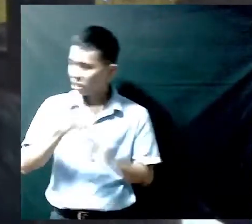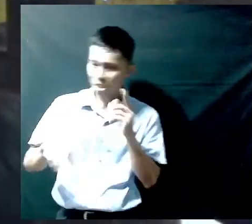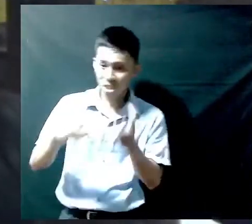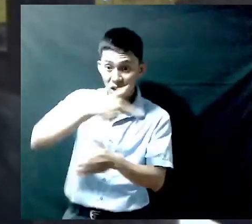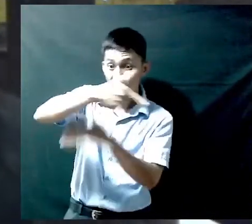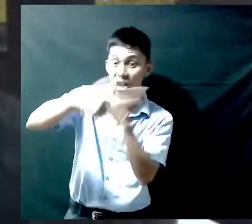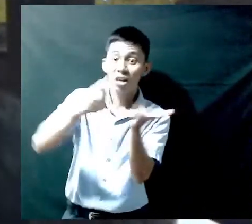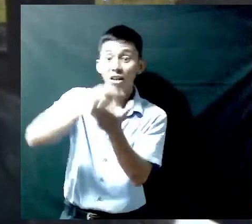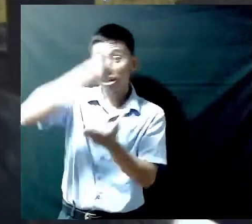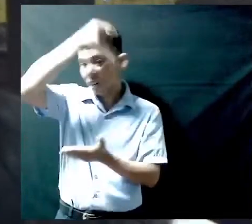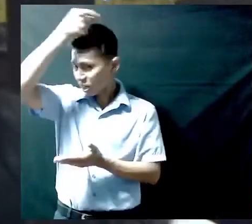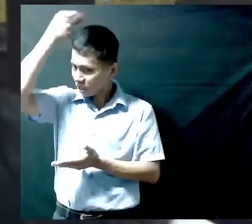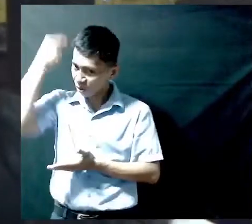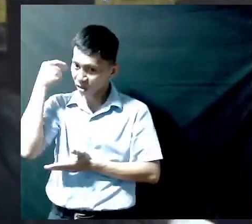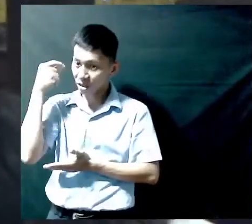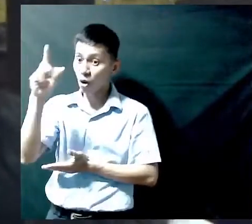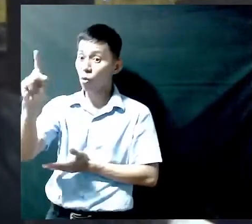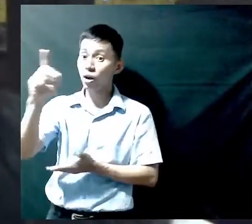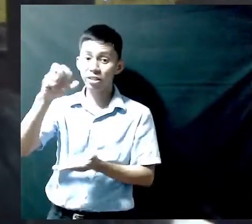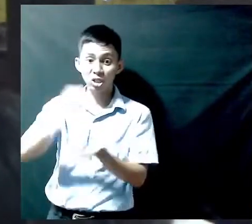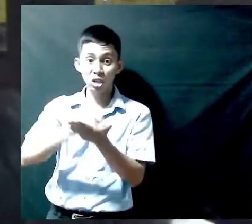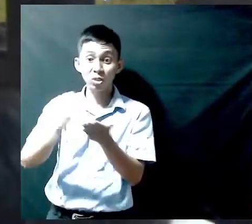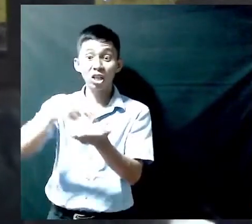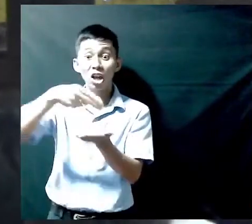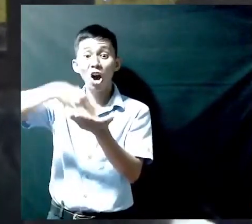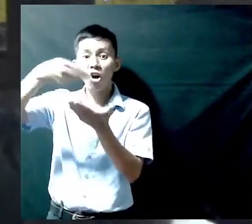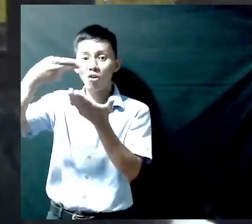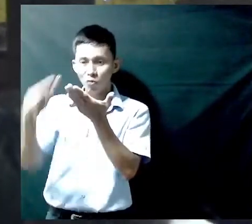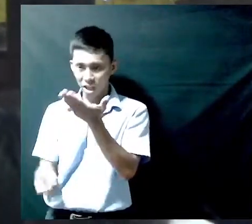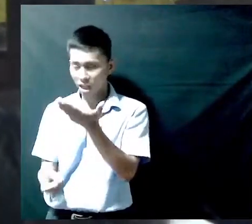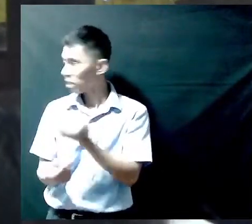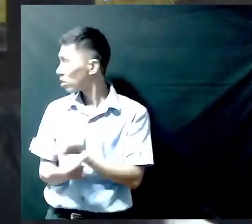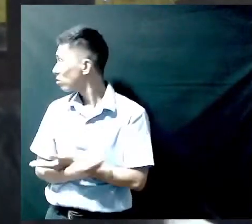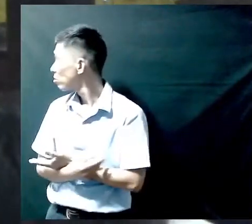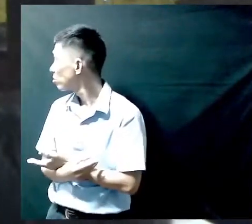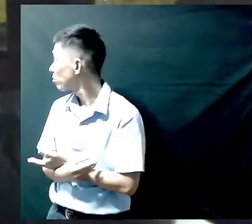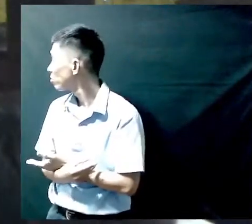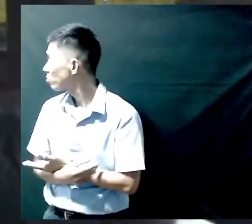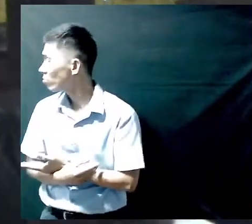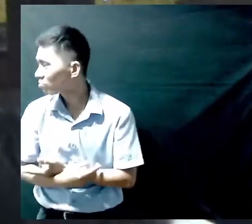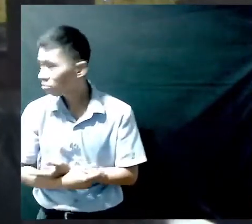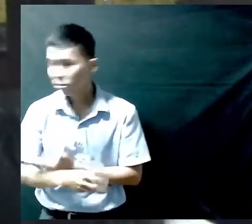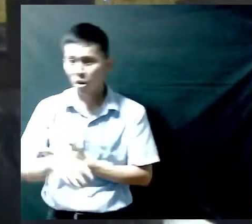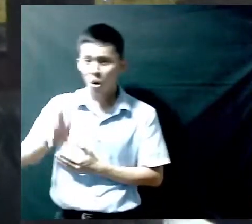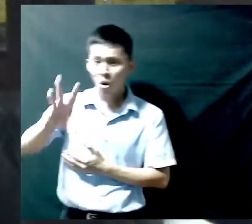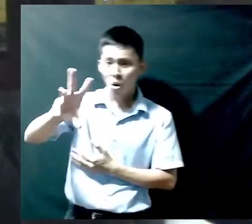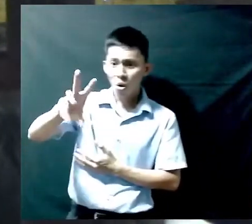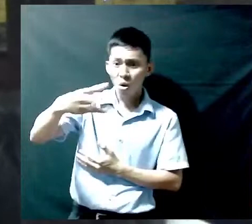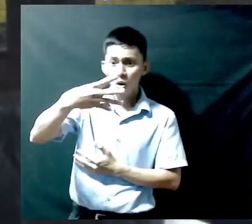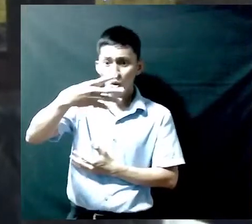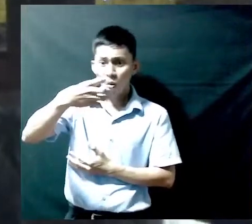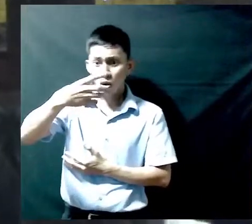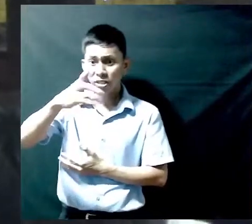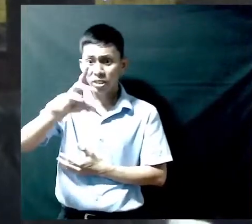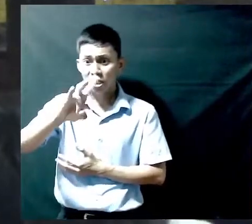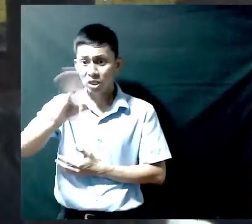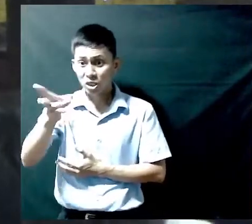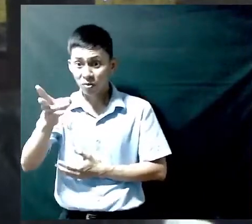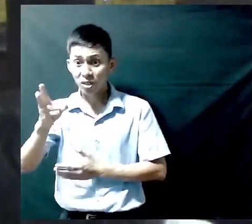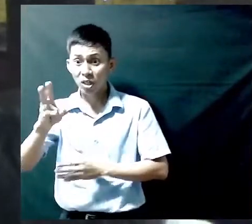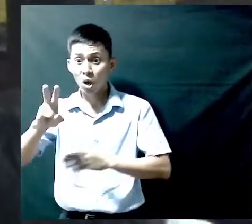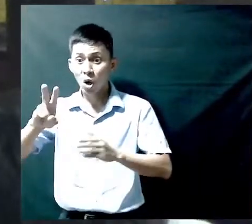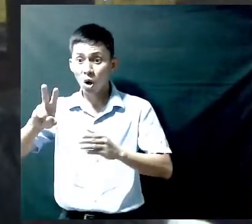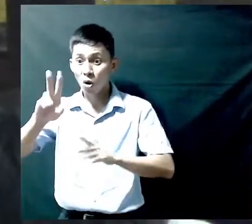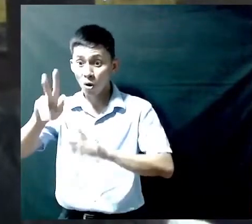puro 70, 75, 74, 74, lahat ng ano ba? Puro hanggang 70 eh. No? Kaya ramdam ko yung taas